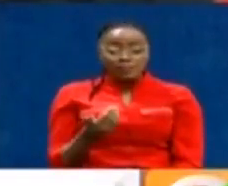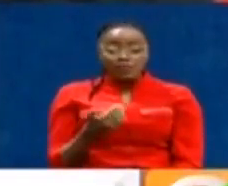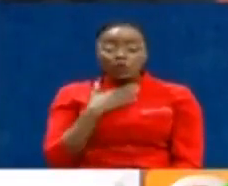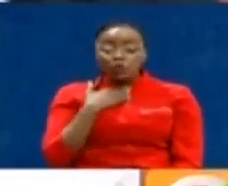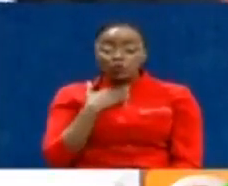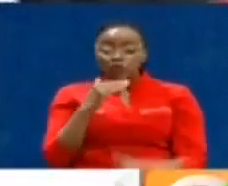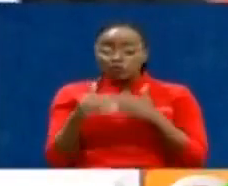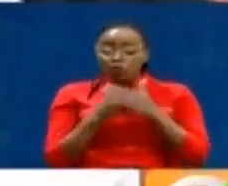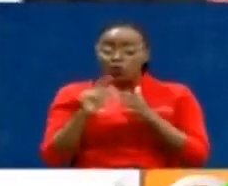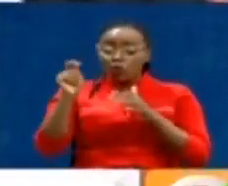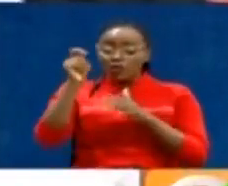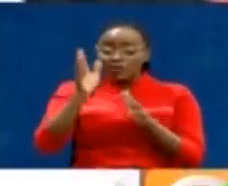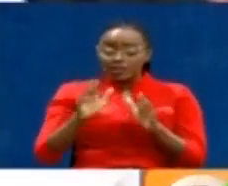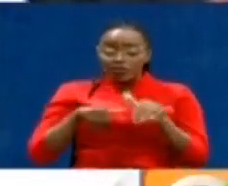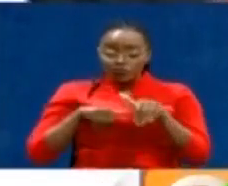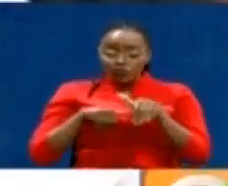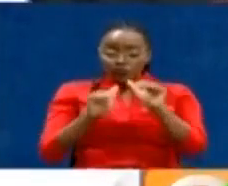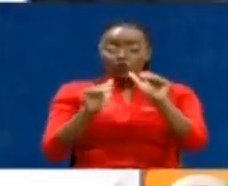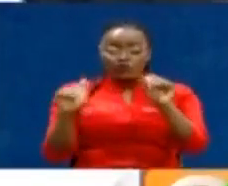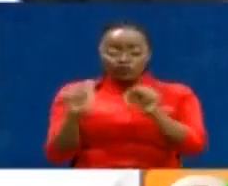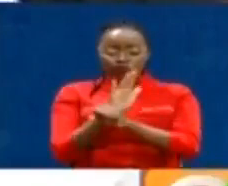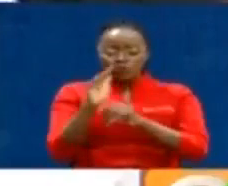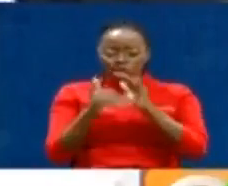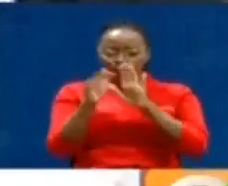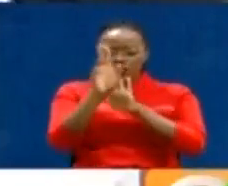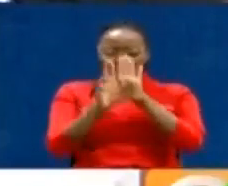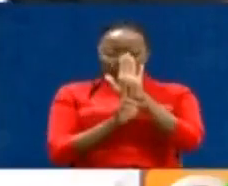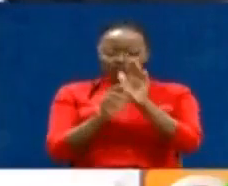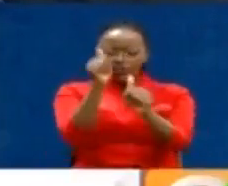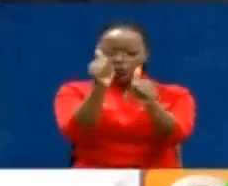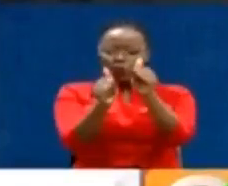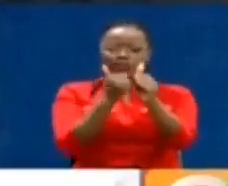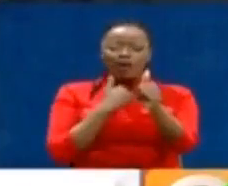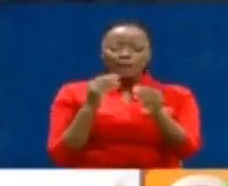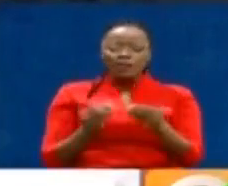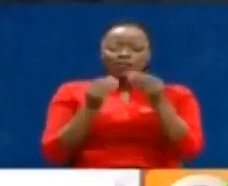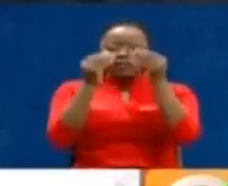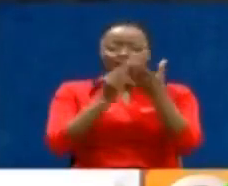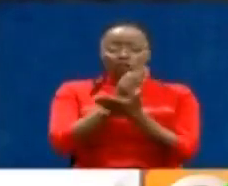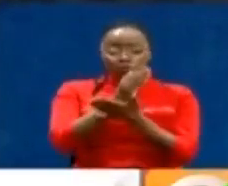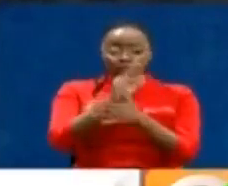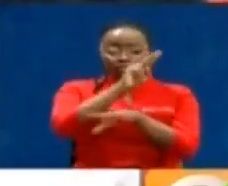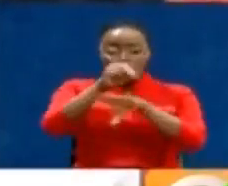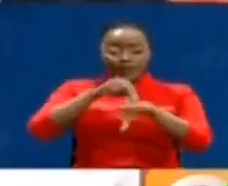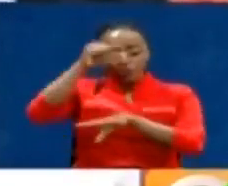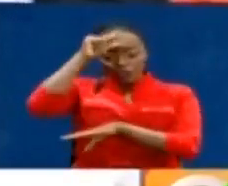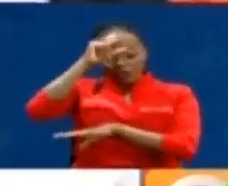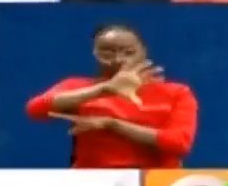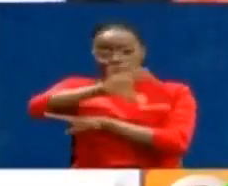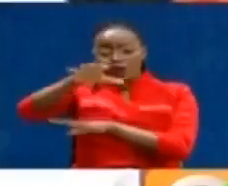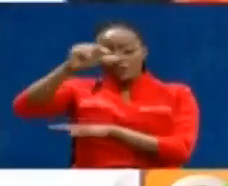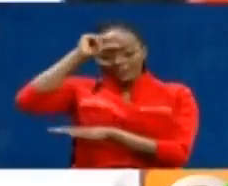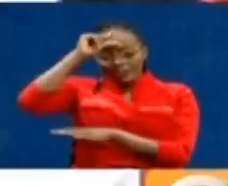Tunataka Mkenya azingatie kikamilifu kanuni ambazo zimetoana na serikali ya kitaifa na serikali ya